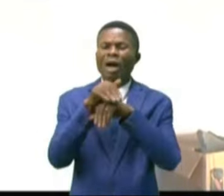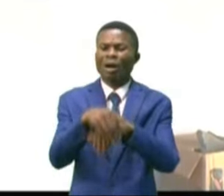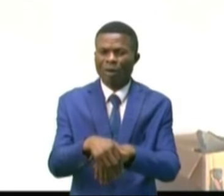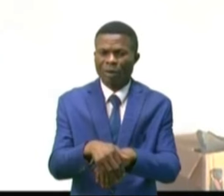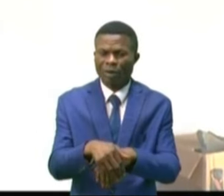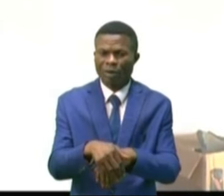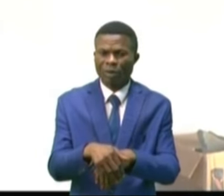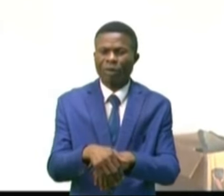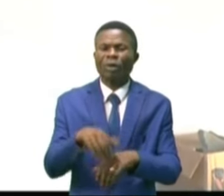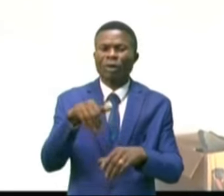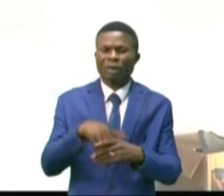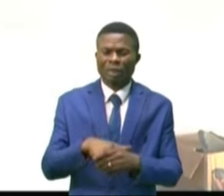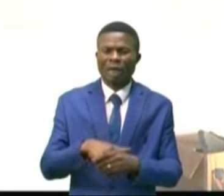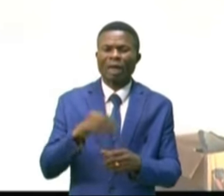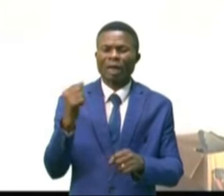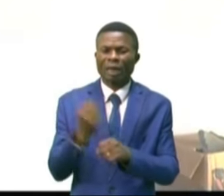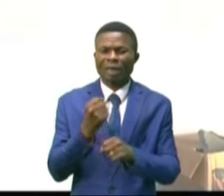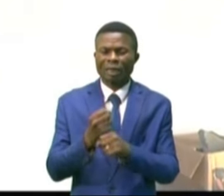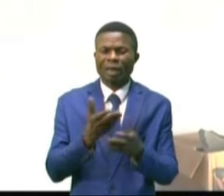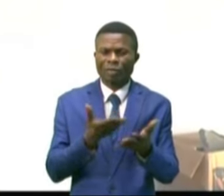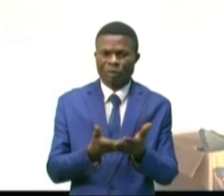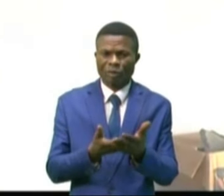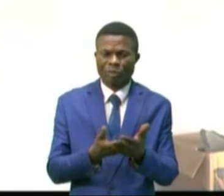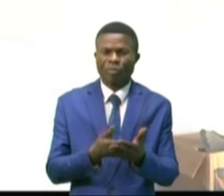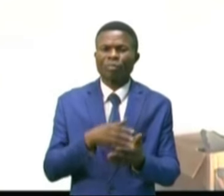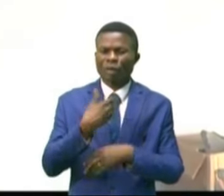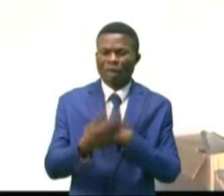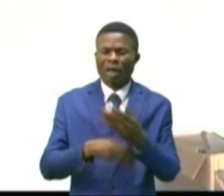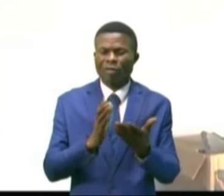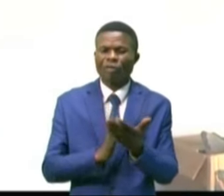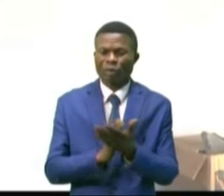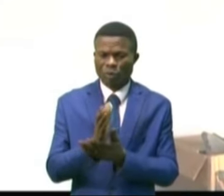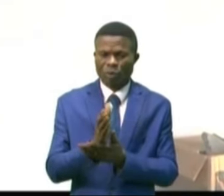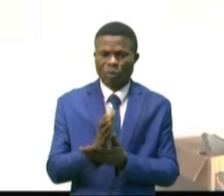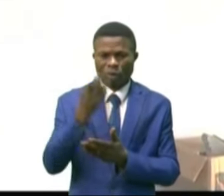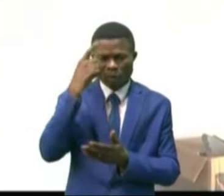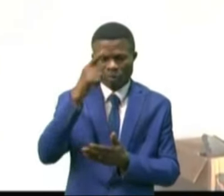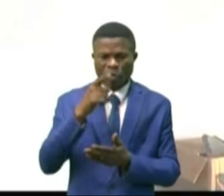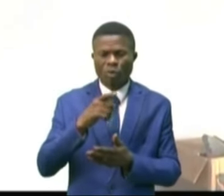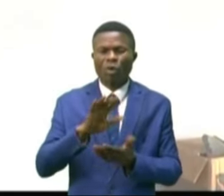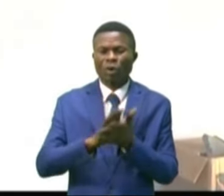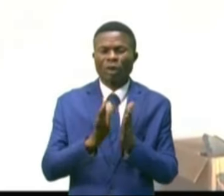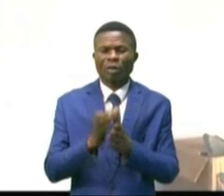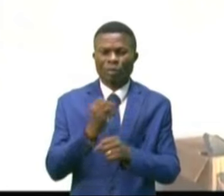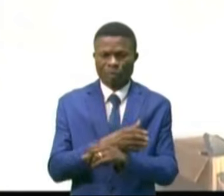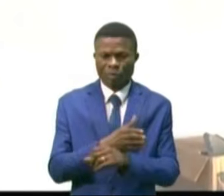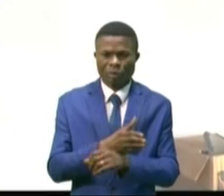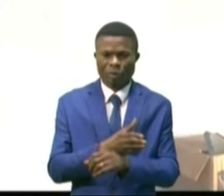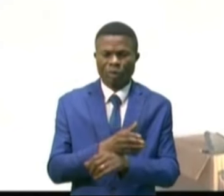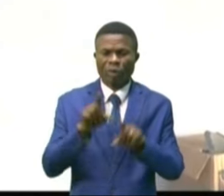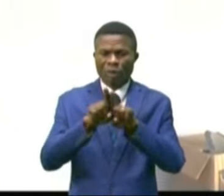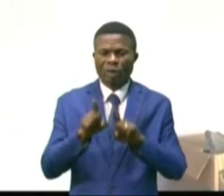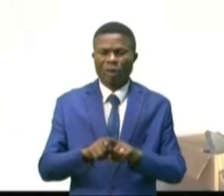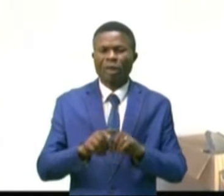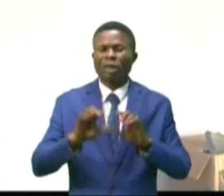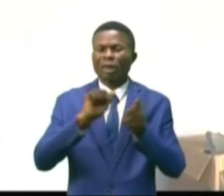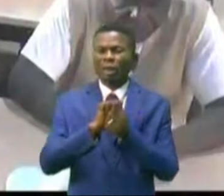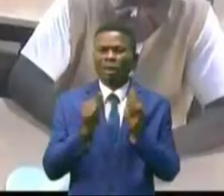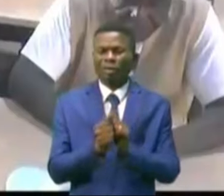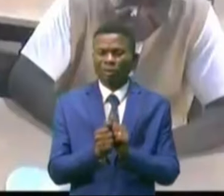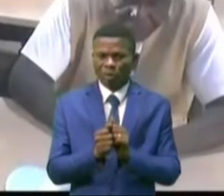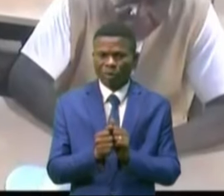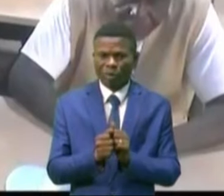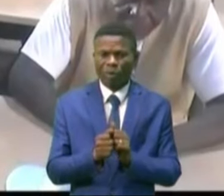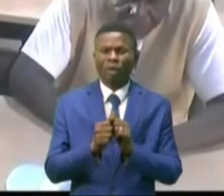lutte contre la tuberculose et d'assurer un plaidoyer pour la mobilisation de plus des ressources locales, nationales